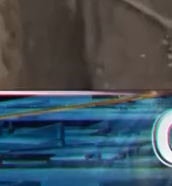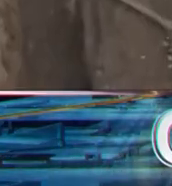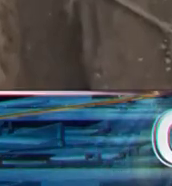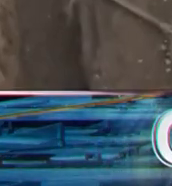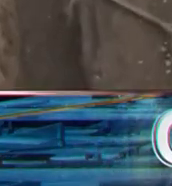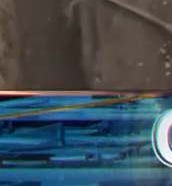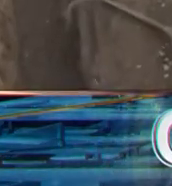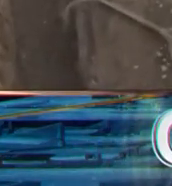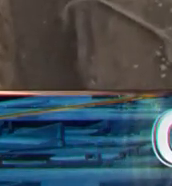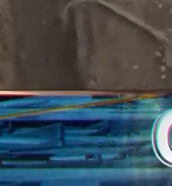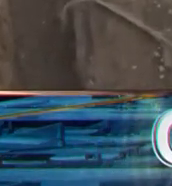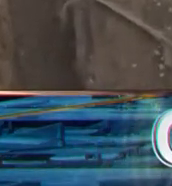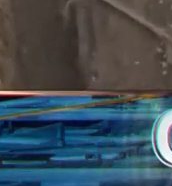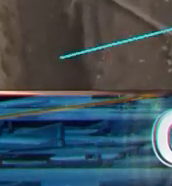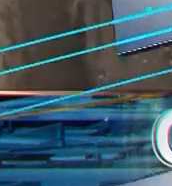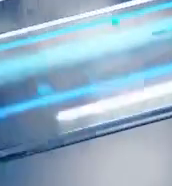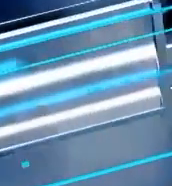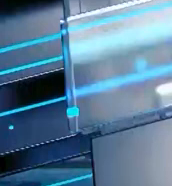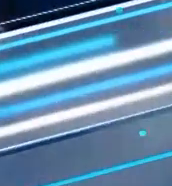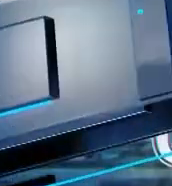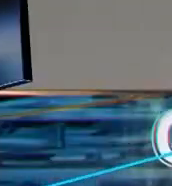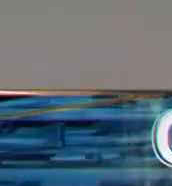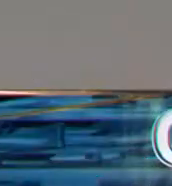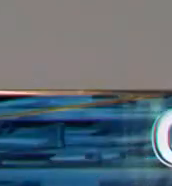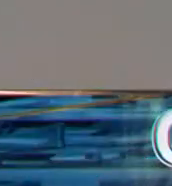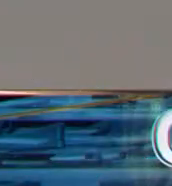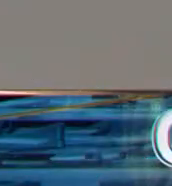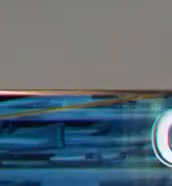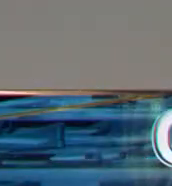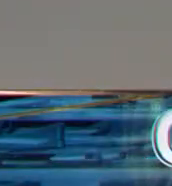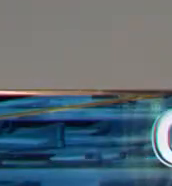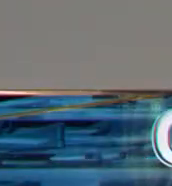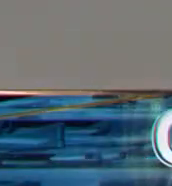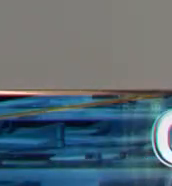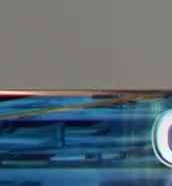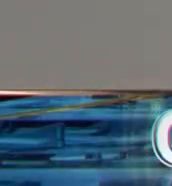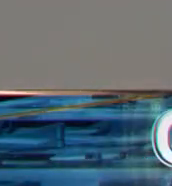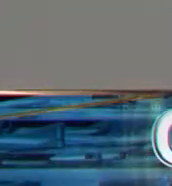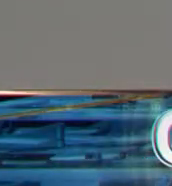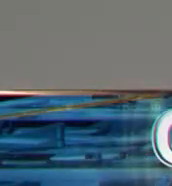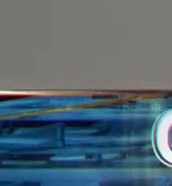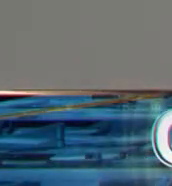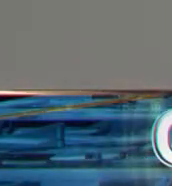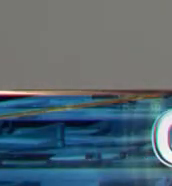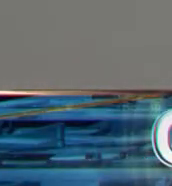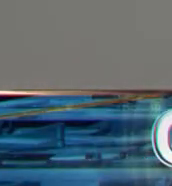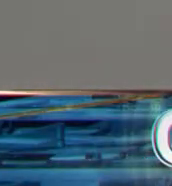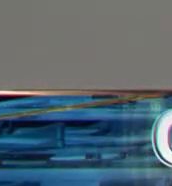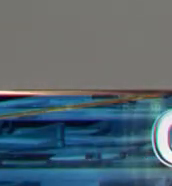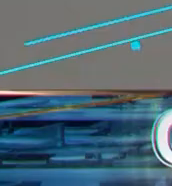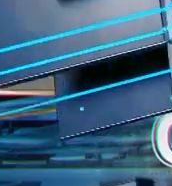непригодной для питья вода тонкий лед любимый досуг чуть не обернулся для рыбаков